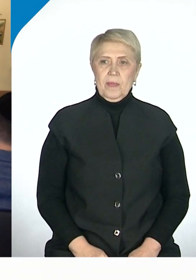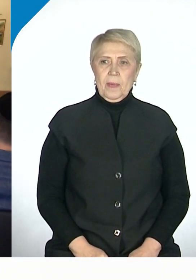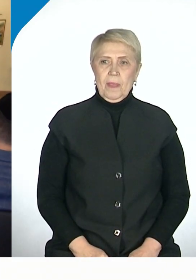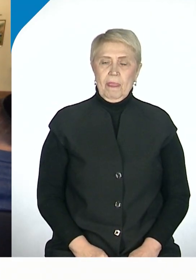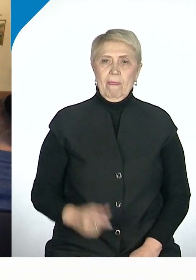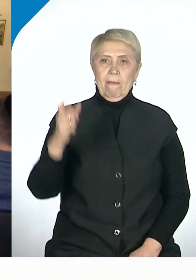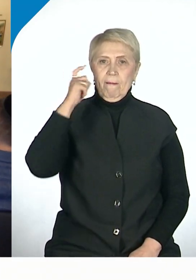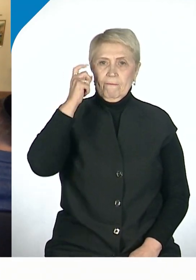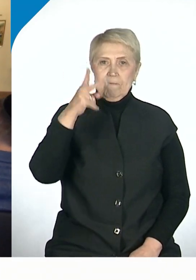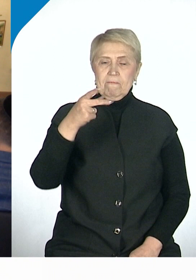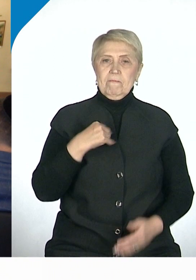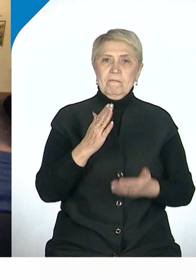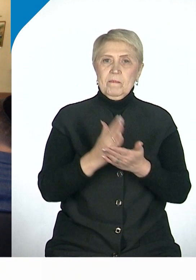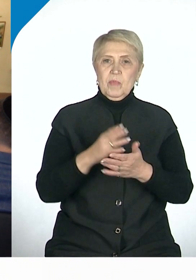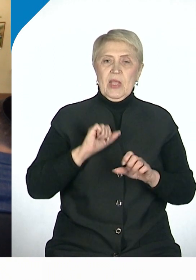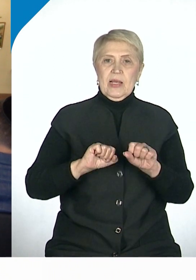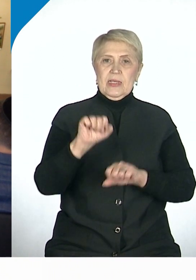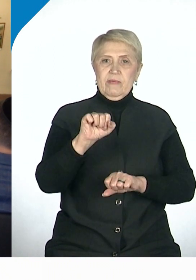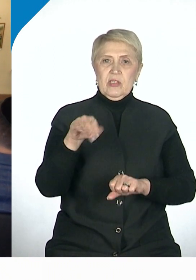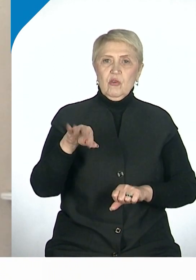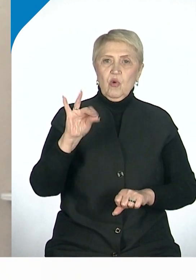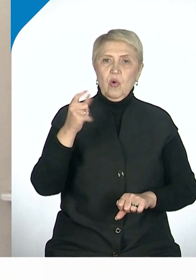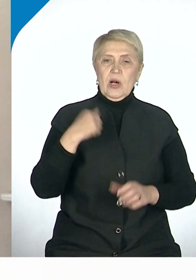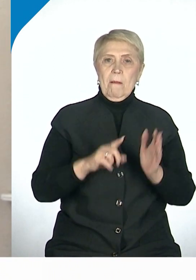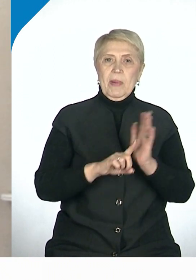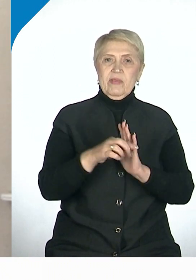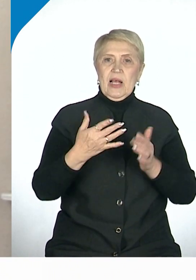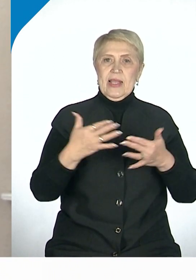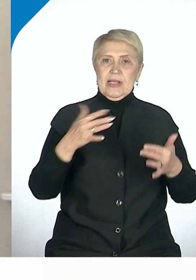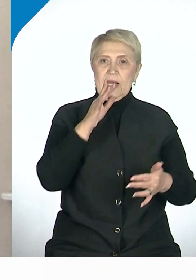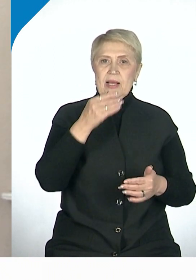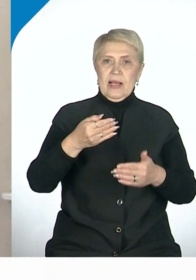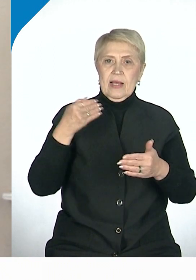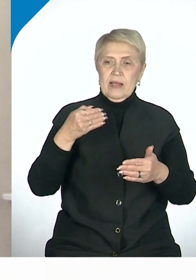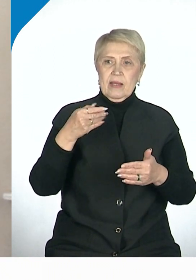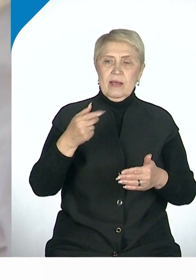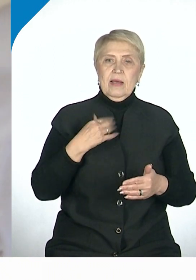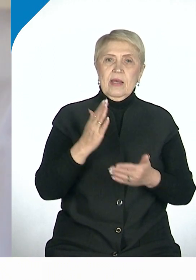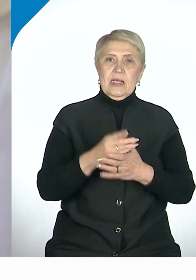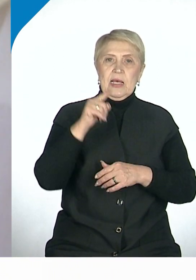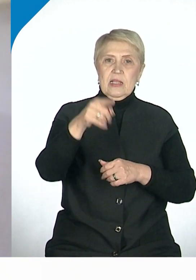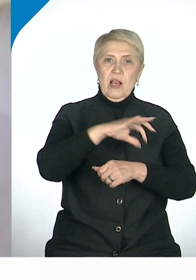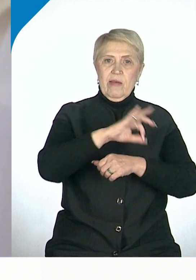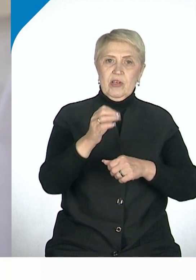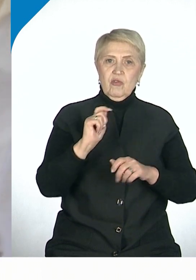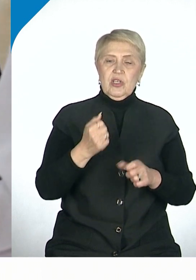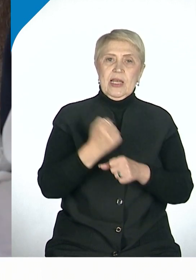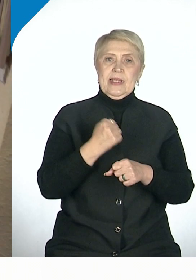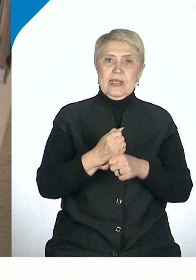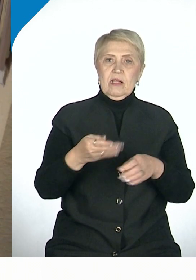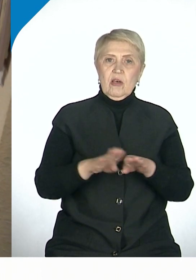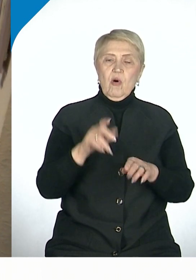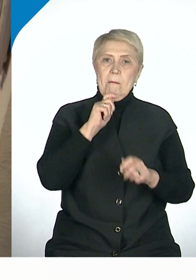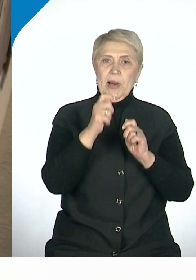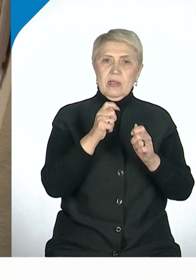В Хабаровской синагоге свиток Торы появился лишь несколько лет назад. Очень щедрый дальневосточник сделал такой подарок. Эта вещица